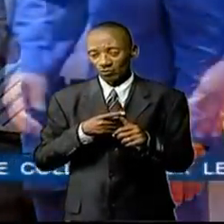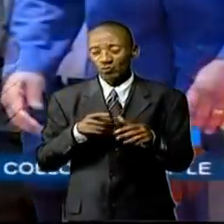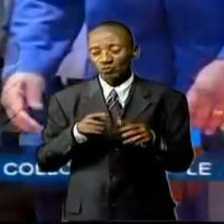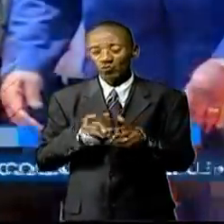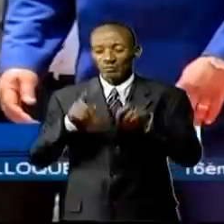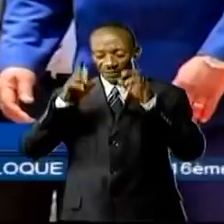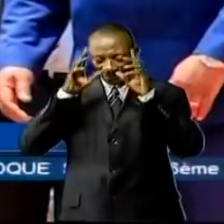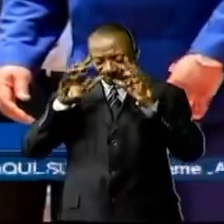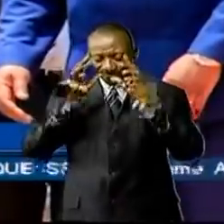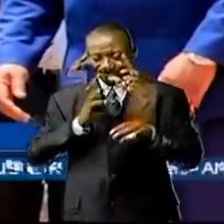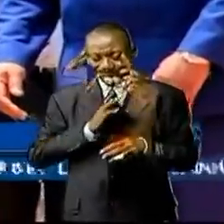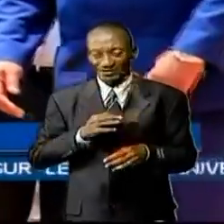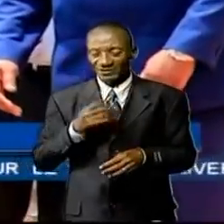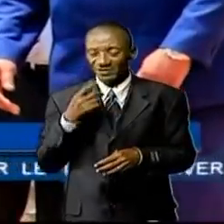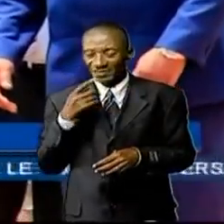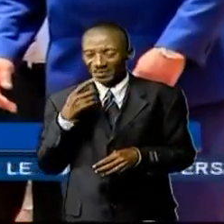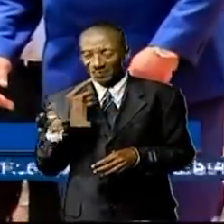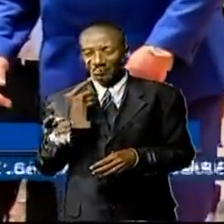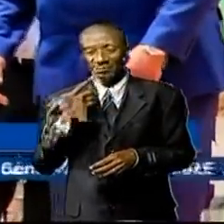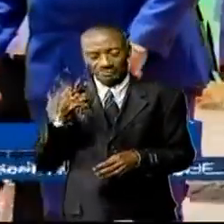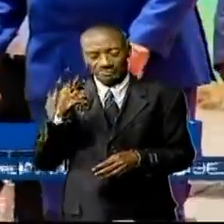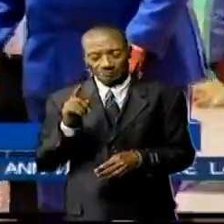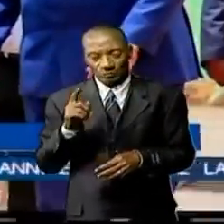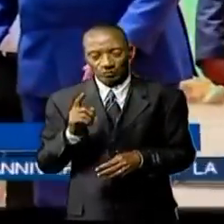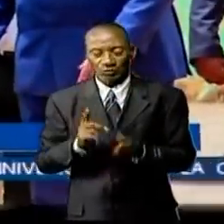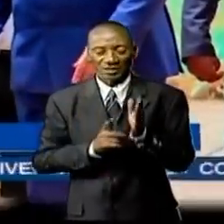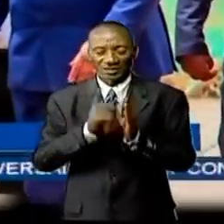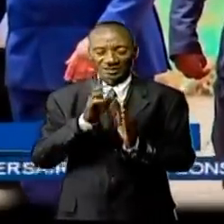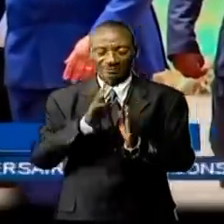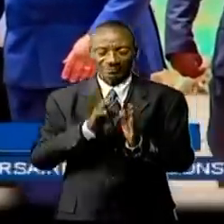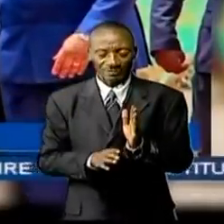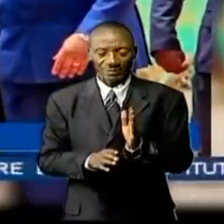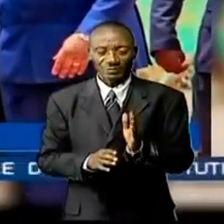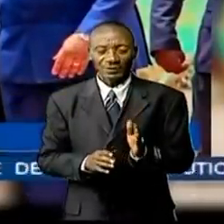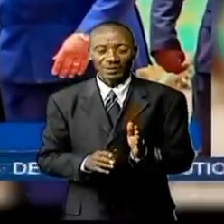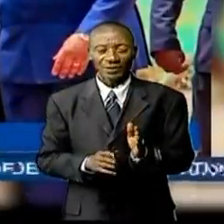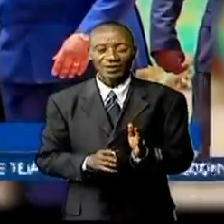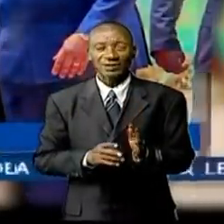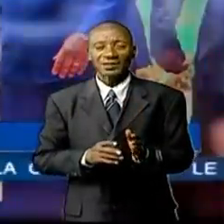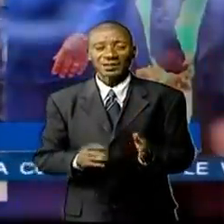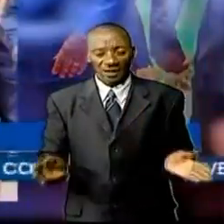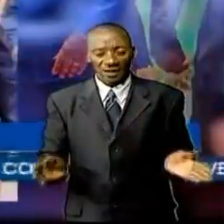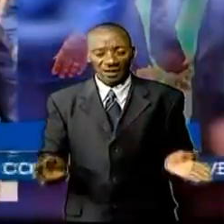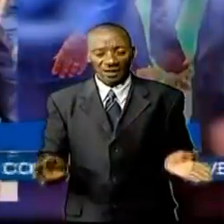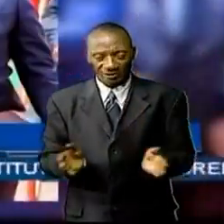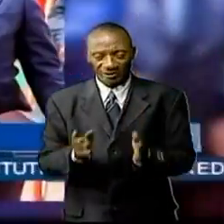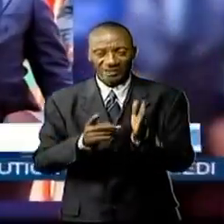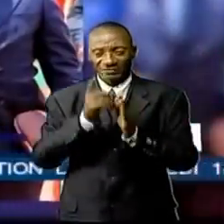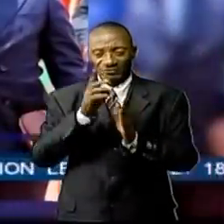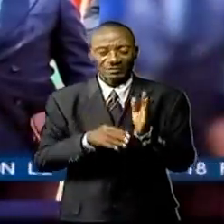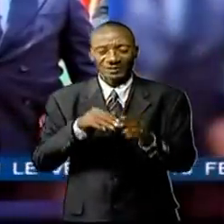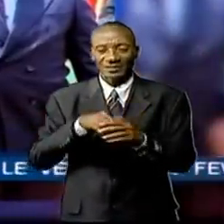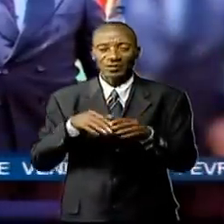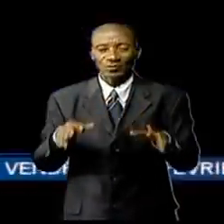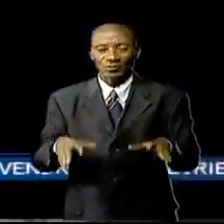Tshisekedi Tshilombo, pour booster les processus de développement durable et intégral de toutes les contrées de la République démocratique du